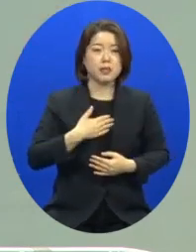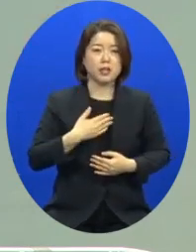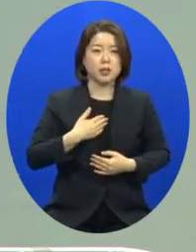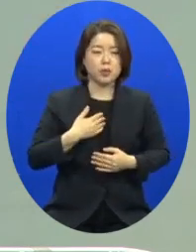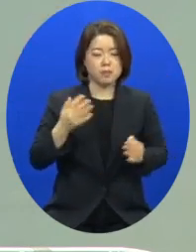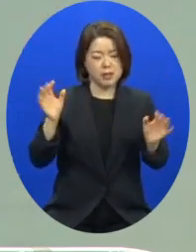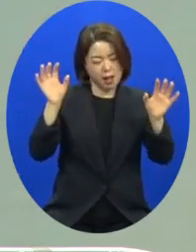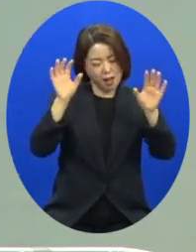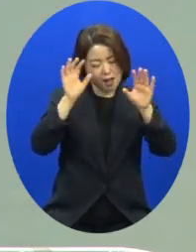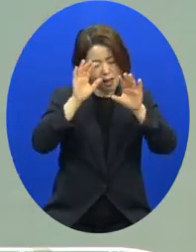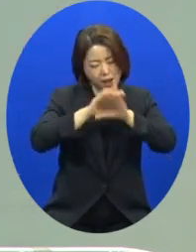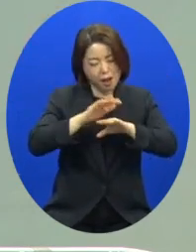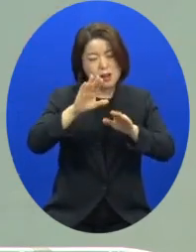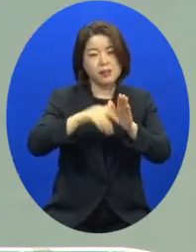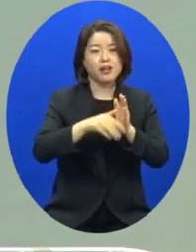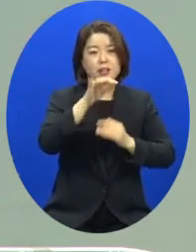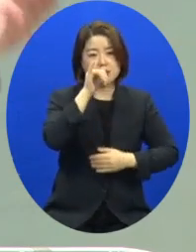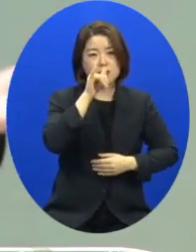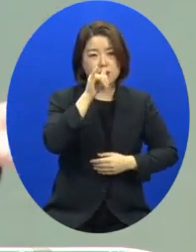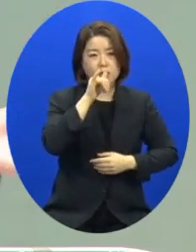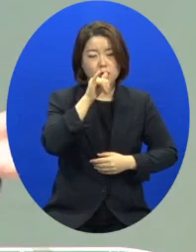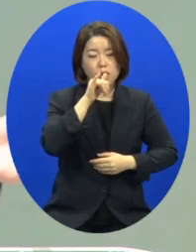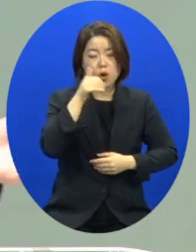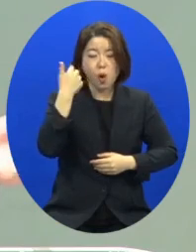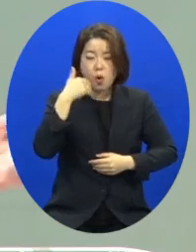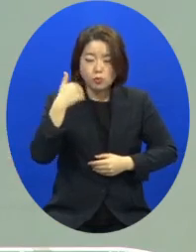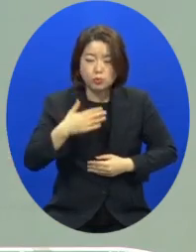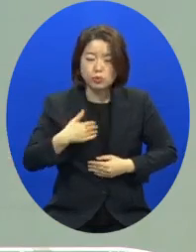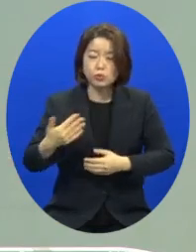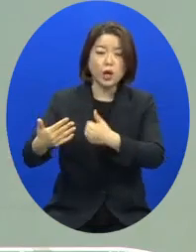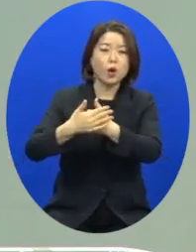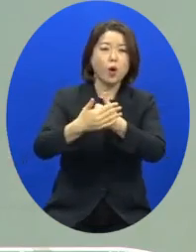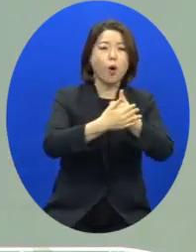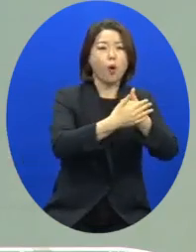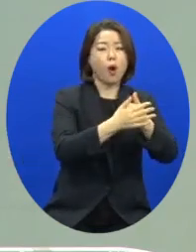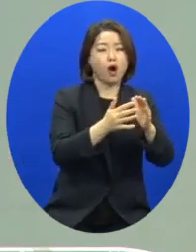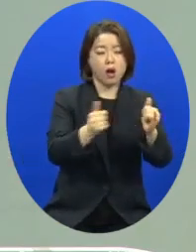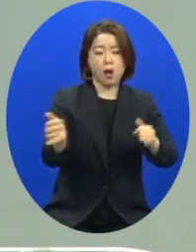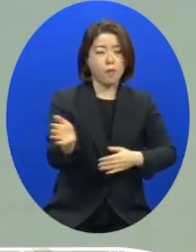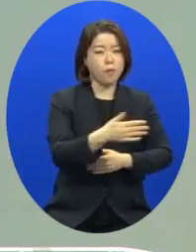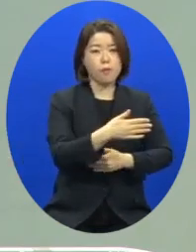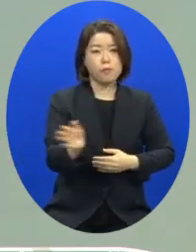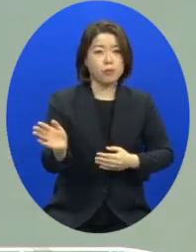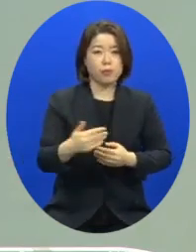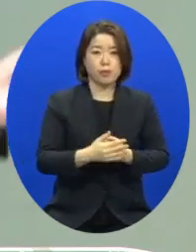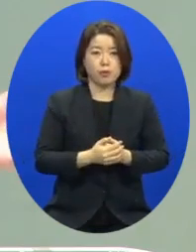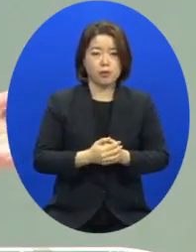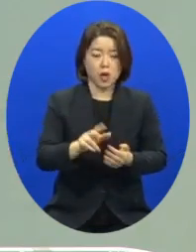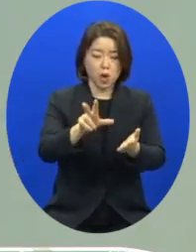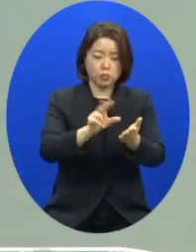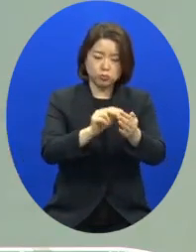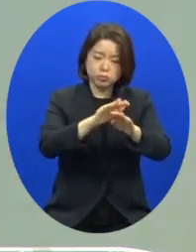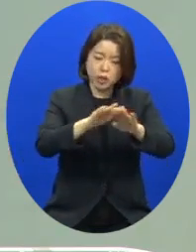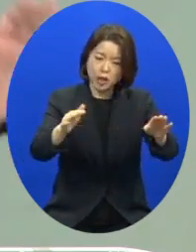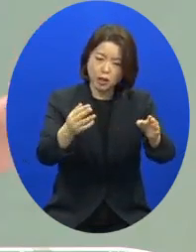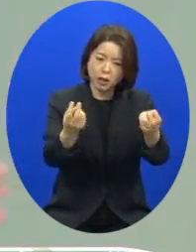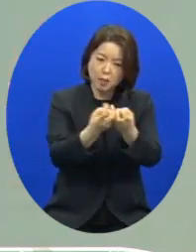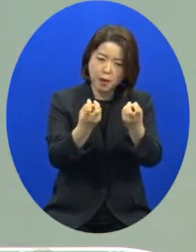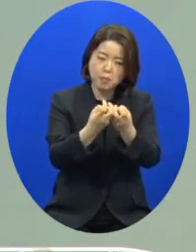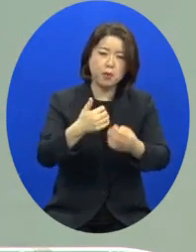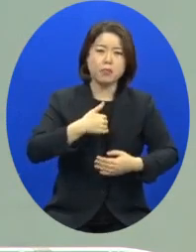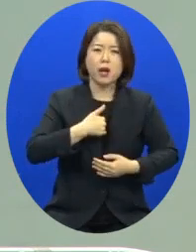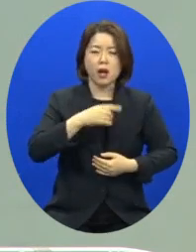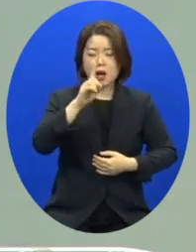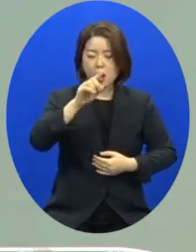캄캄했던 때가 있었습니다. 아무도 나를 도와주는 사람이 없었어요. 문제를 해결할 방법이 나에게는